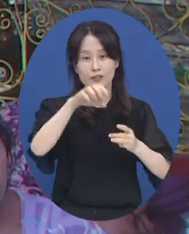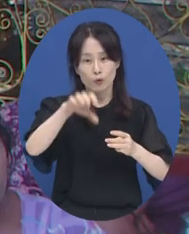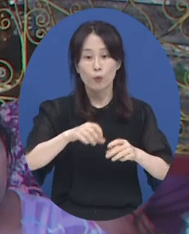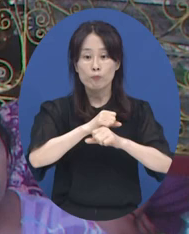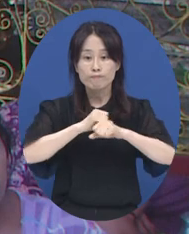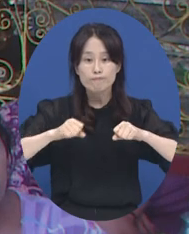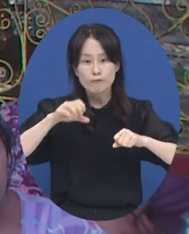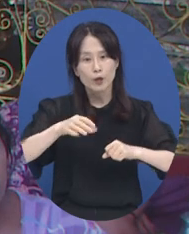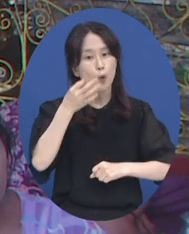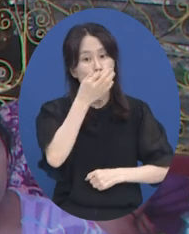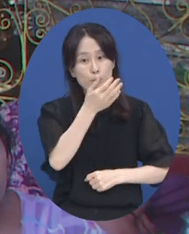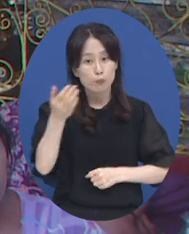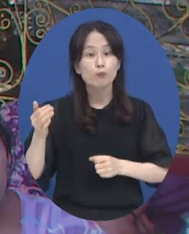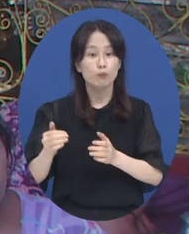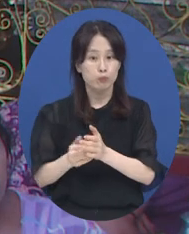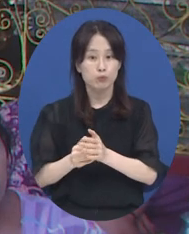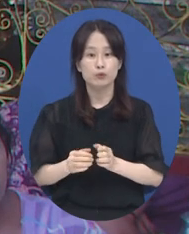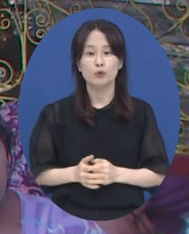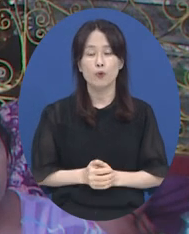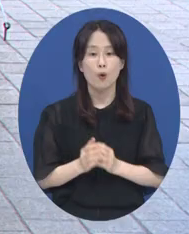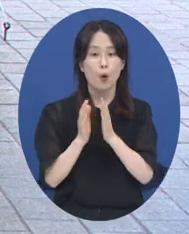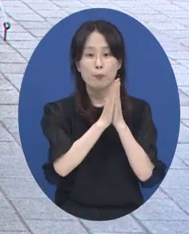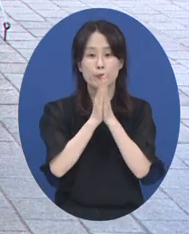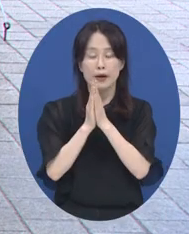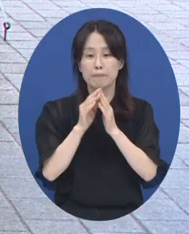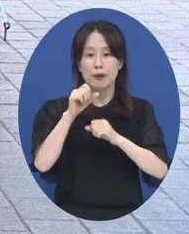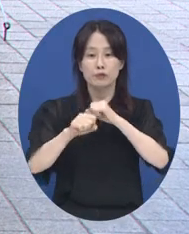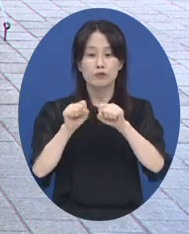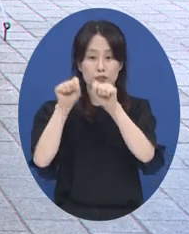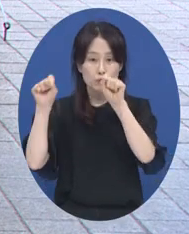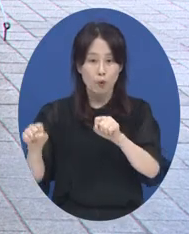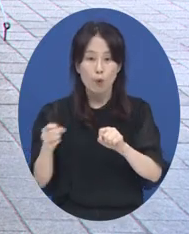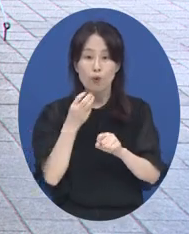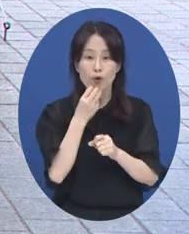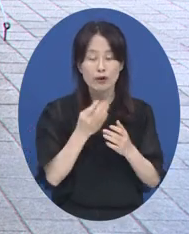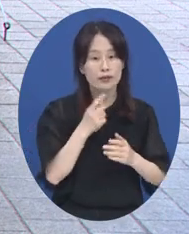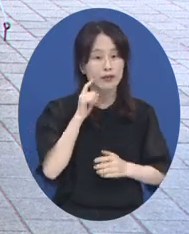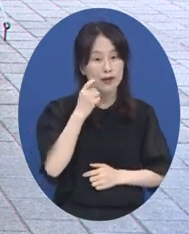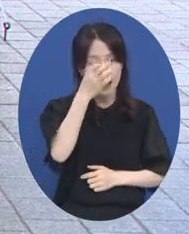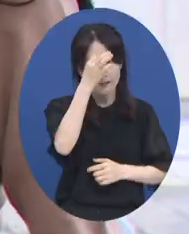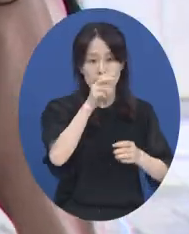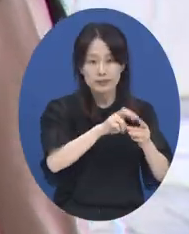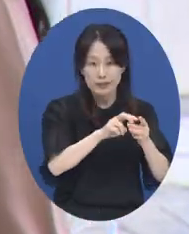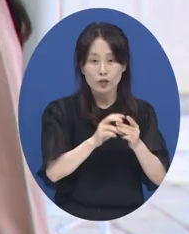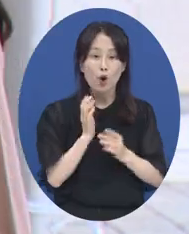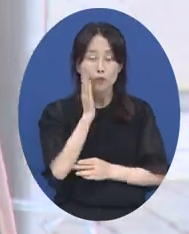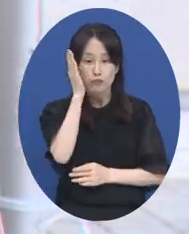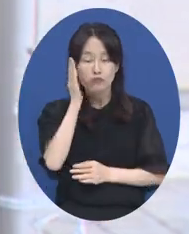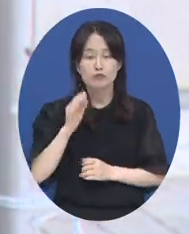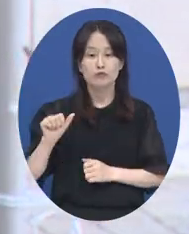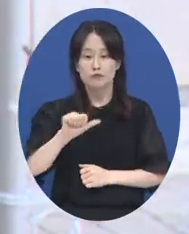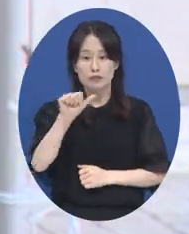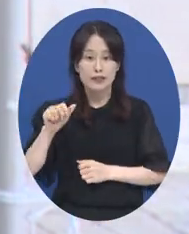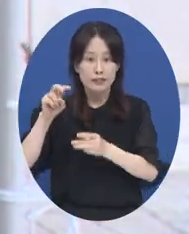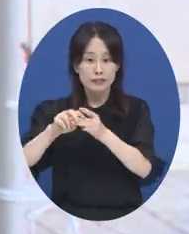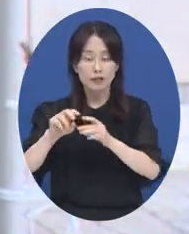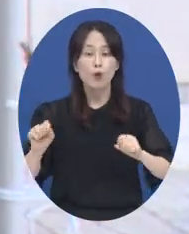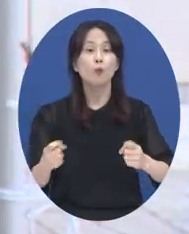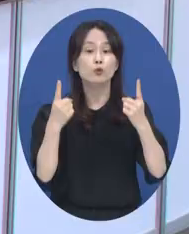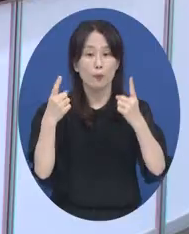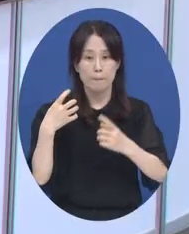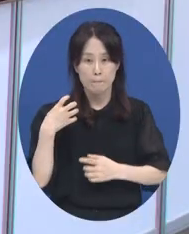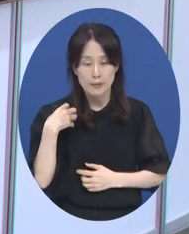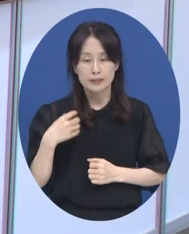광장에 전시됐습니다. 경기 아트센터, 미얀마 민주주의 네트워크, 푸른 아시아 센터가 공동으로